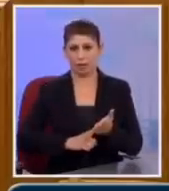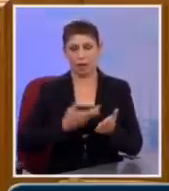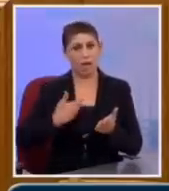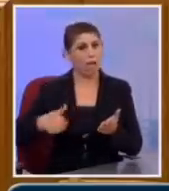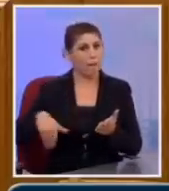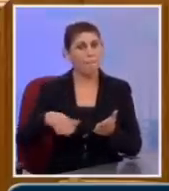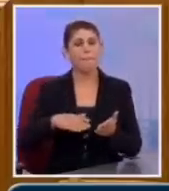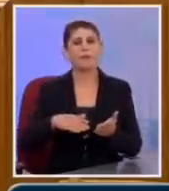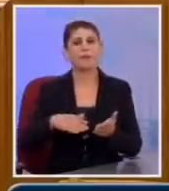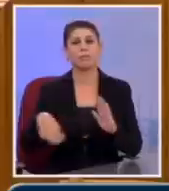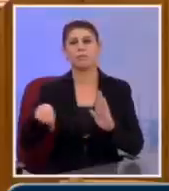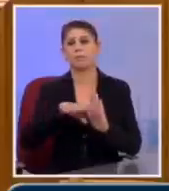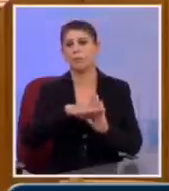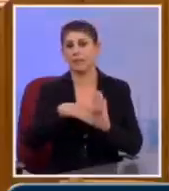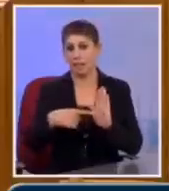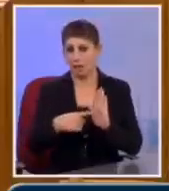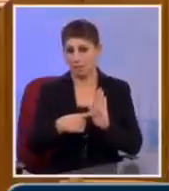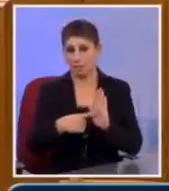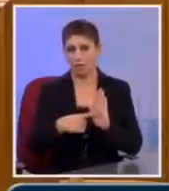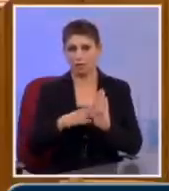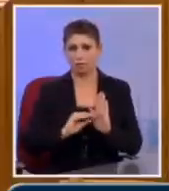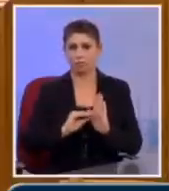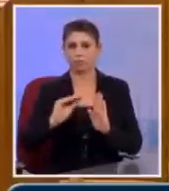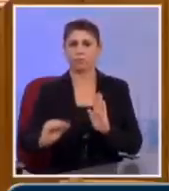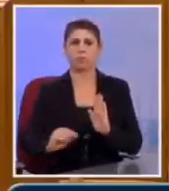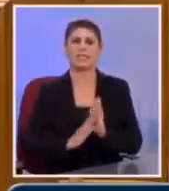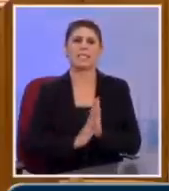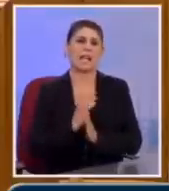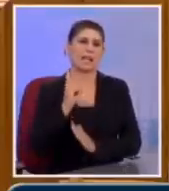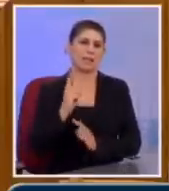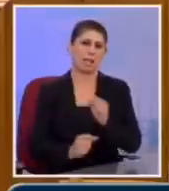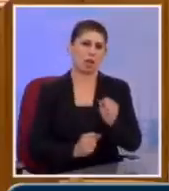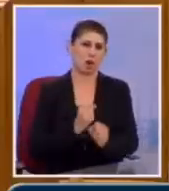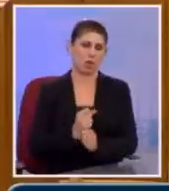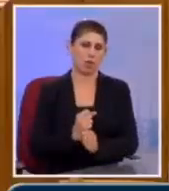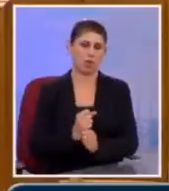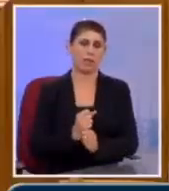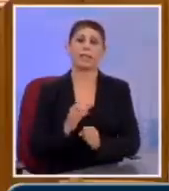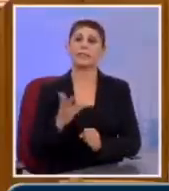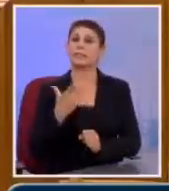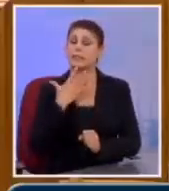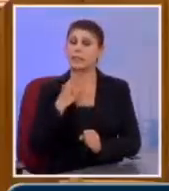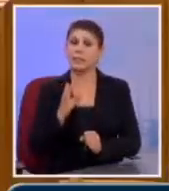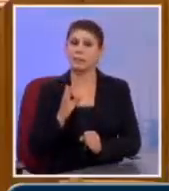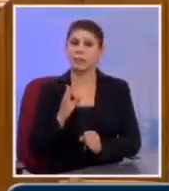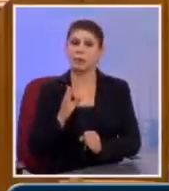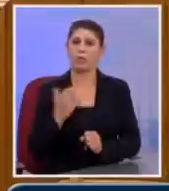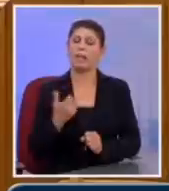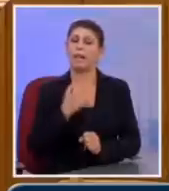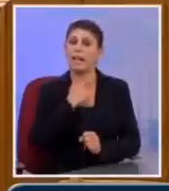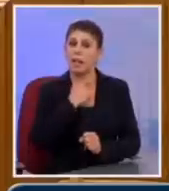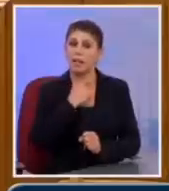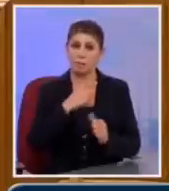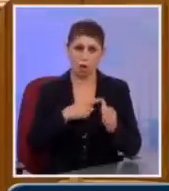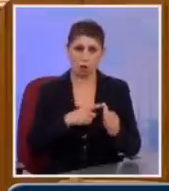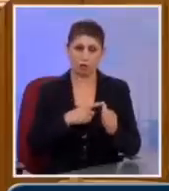εμείς με τη διάταξη αυτή το μεταφέρουμε στα 11 χρόνια. Γιατί λοιπόν είναι ανάγκη